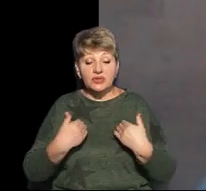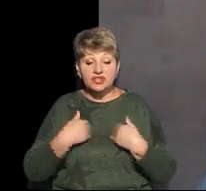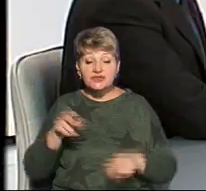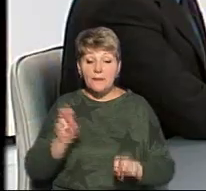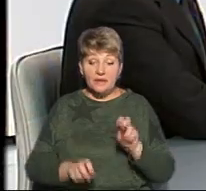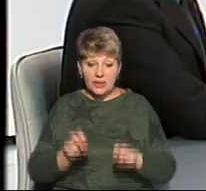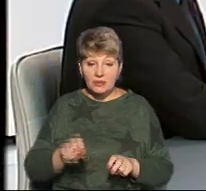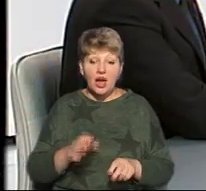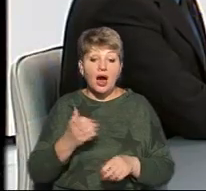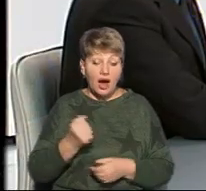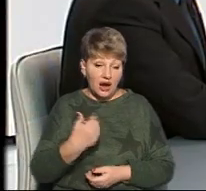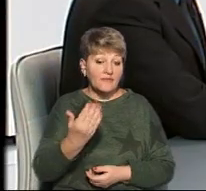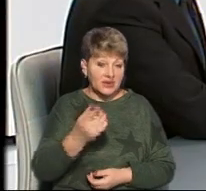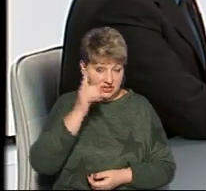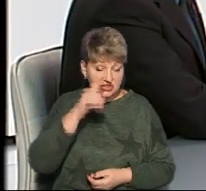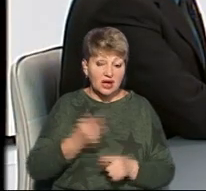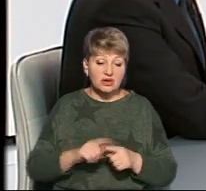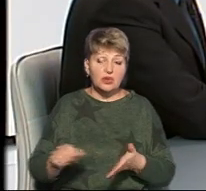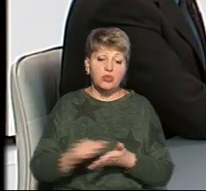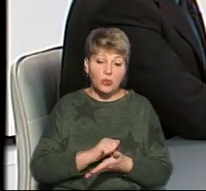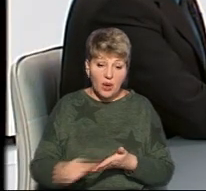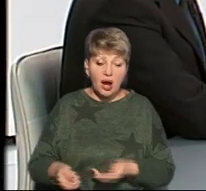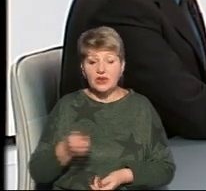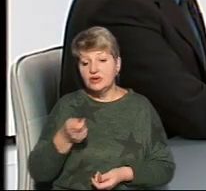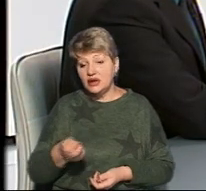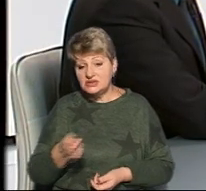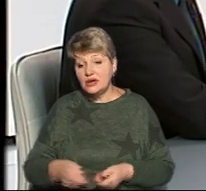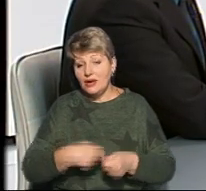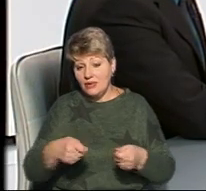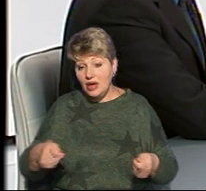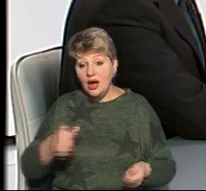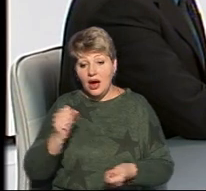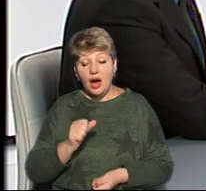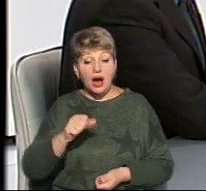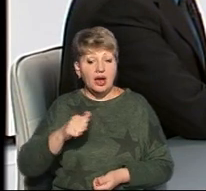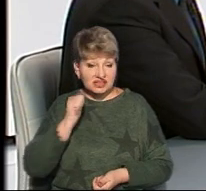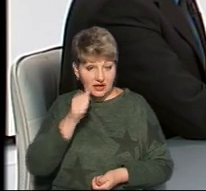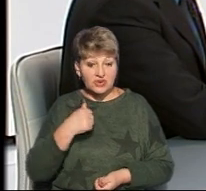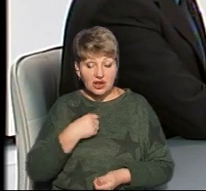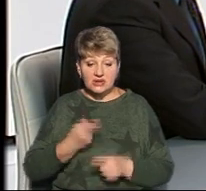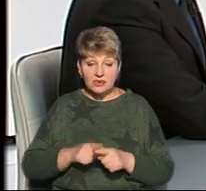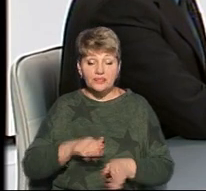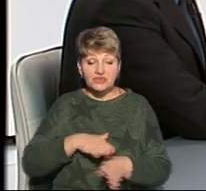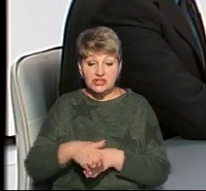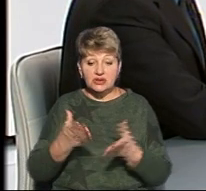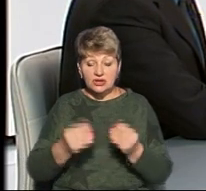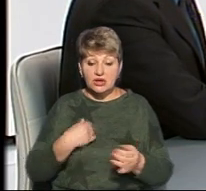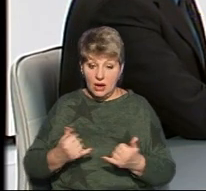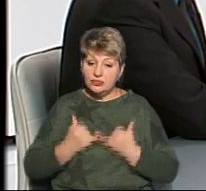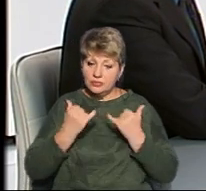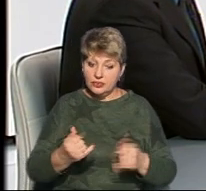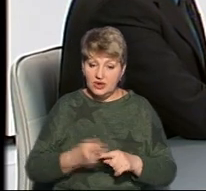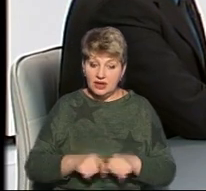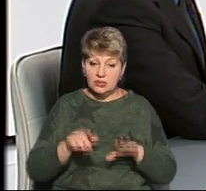підприємство. А це, ви знаєте, там папери, казначейство. Але завтра цілий день посвящають тільки цьому. Тому що завтра вже четвер. І